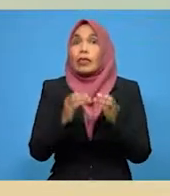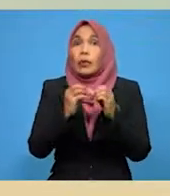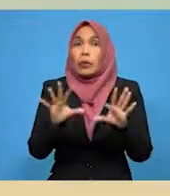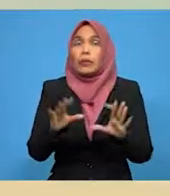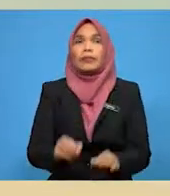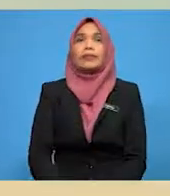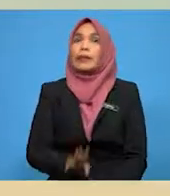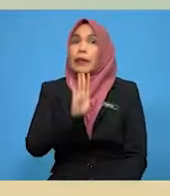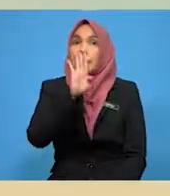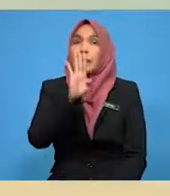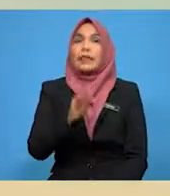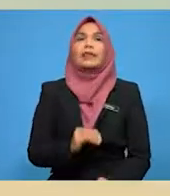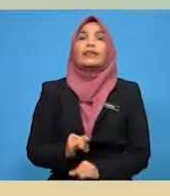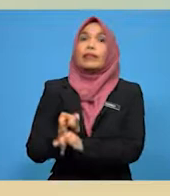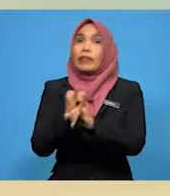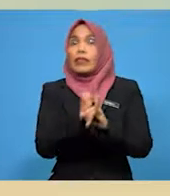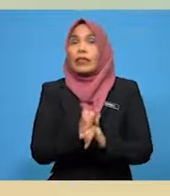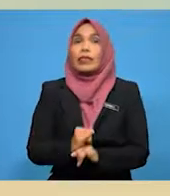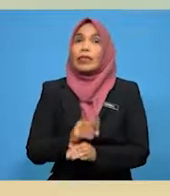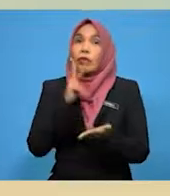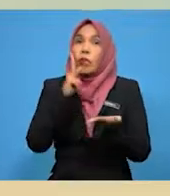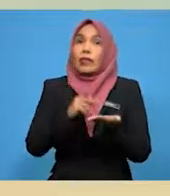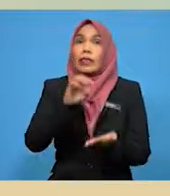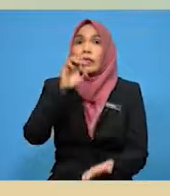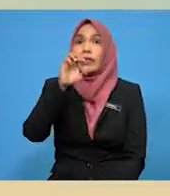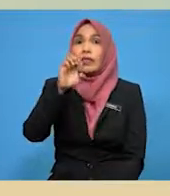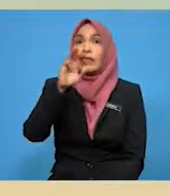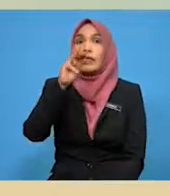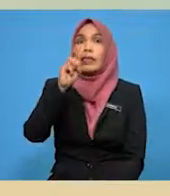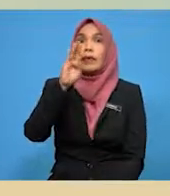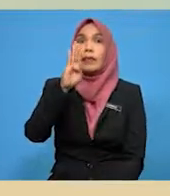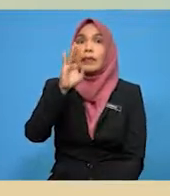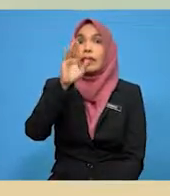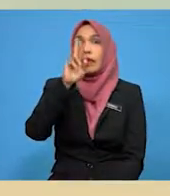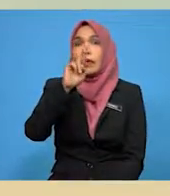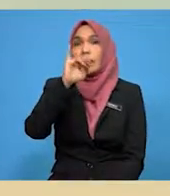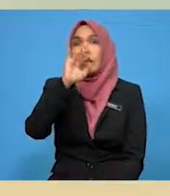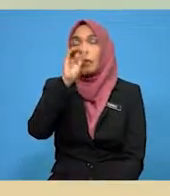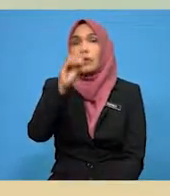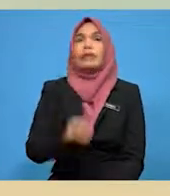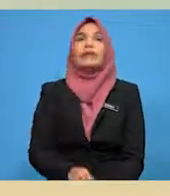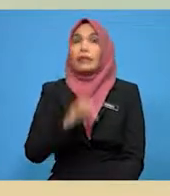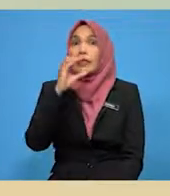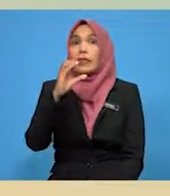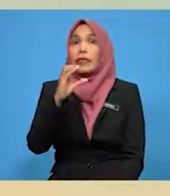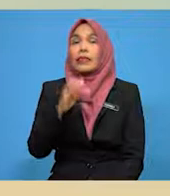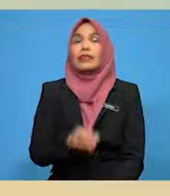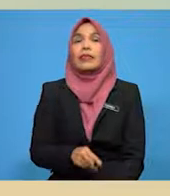telur. B. Menjaga kualiti embrio. C. Bagi tujuan